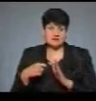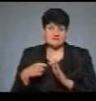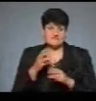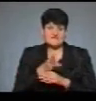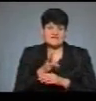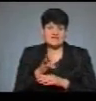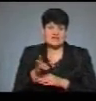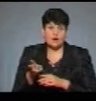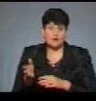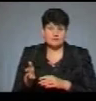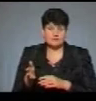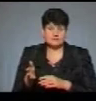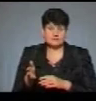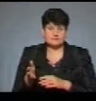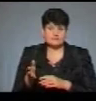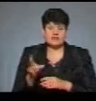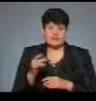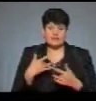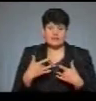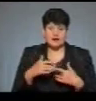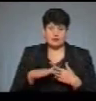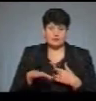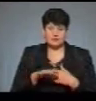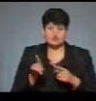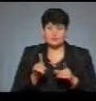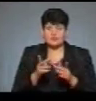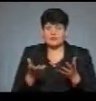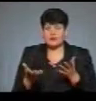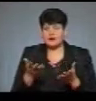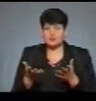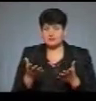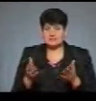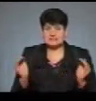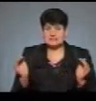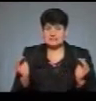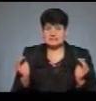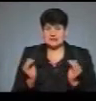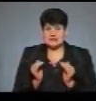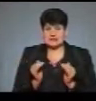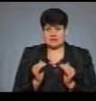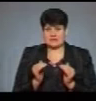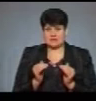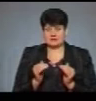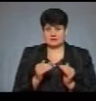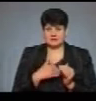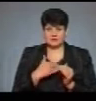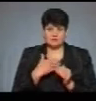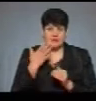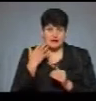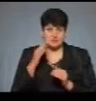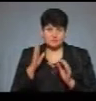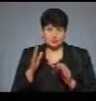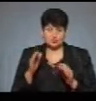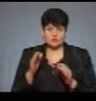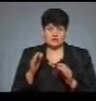відео на театральному майдані, щоб якось трошки знизити температуру і щоб легше було